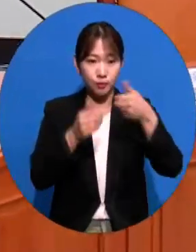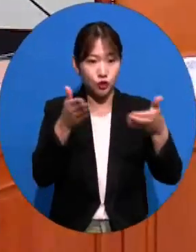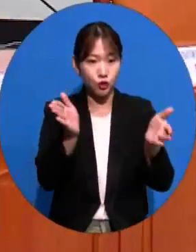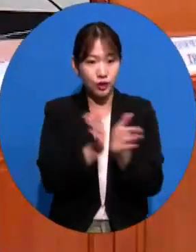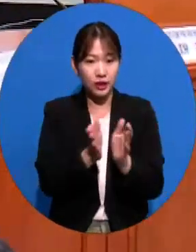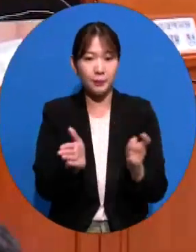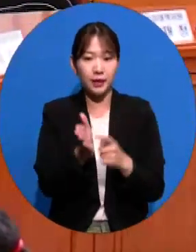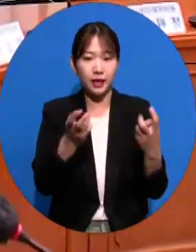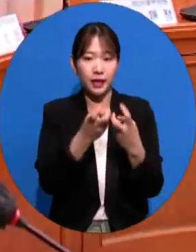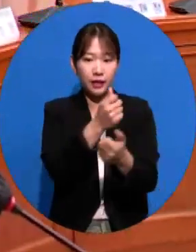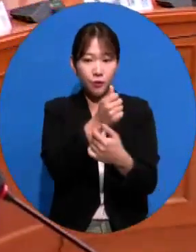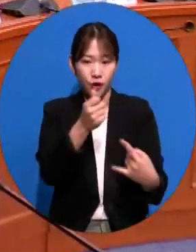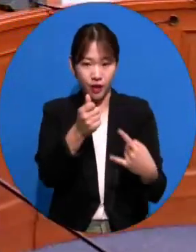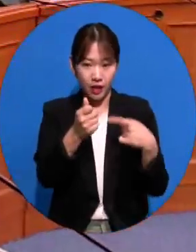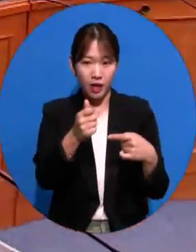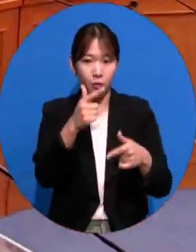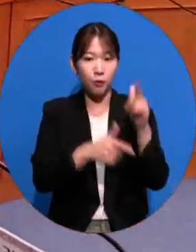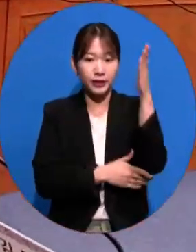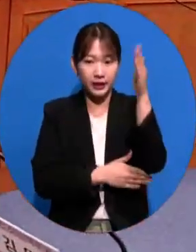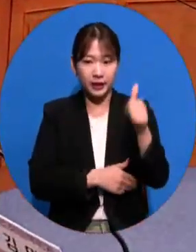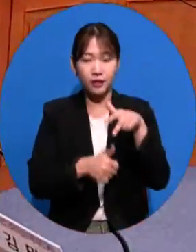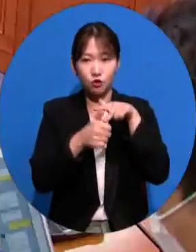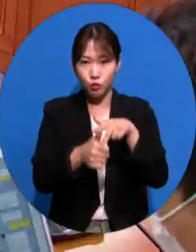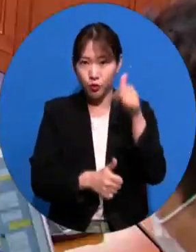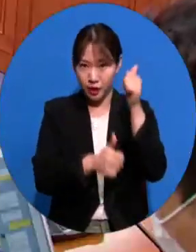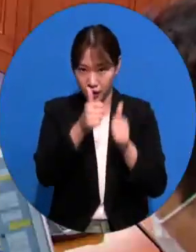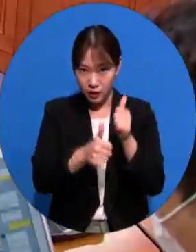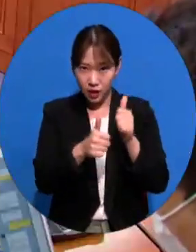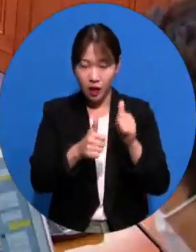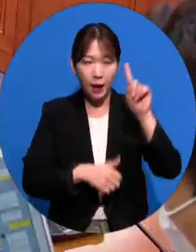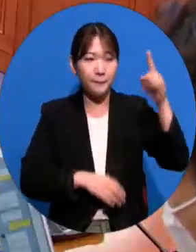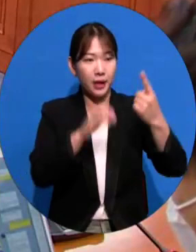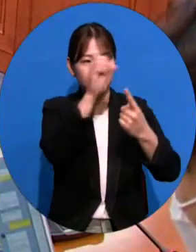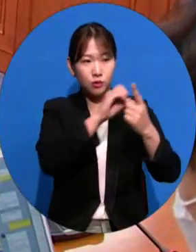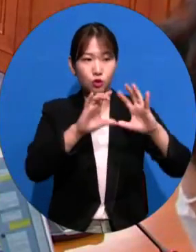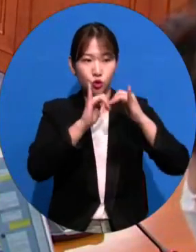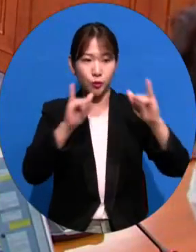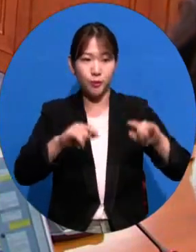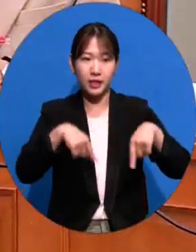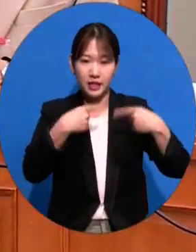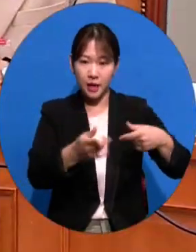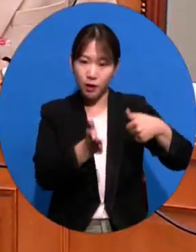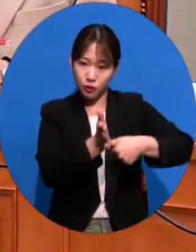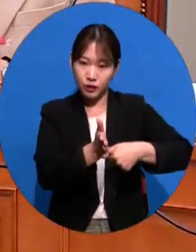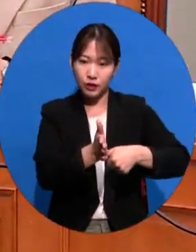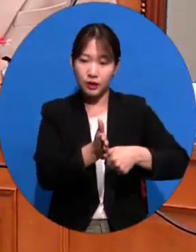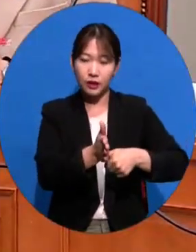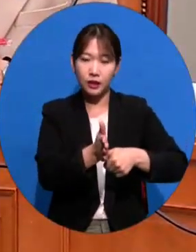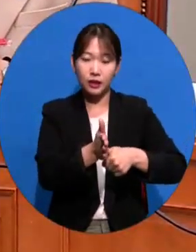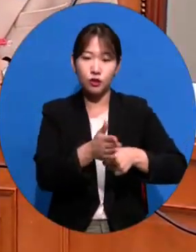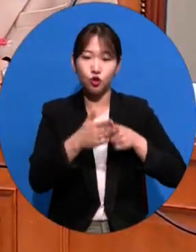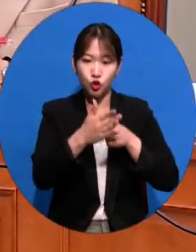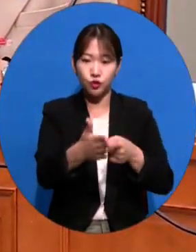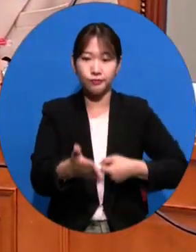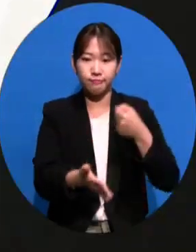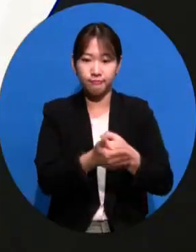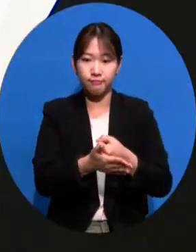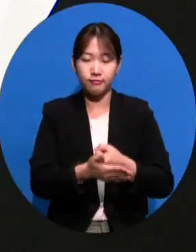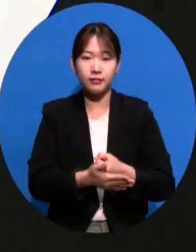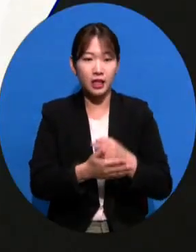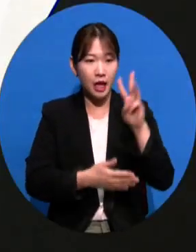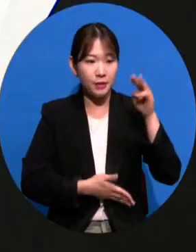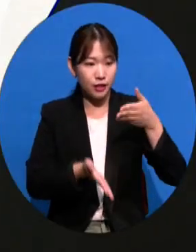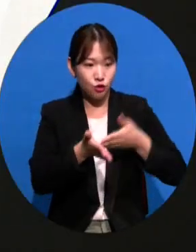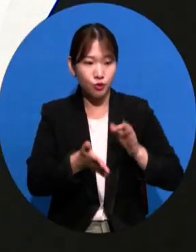민주당 비상대책위원회가 목포시장 후보 경선을 100% 국민 경선으로 치르기로 결정했습니다.